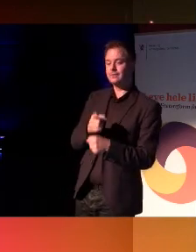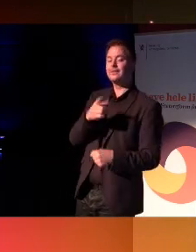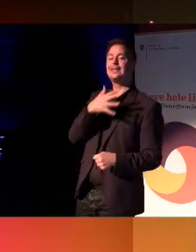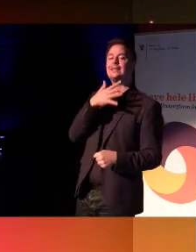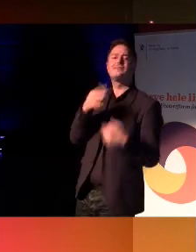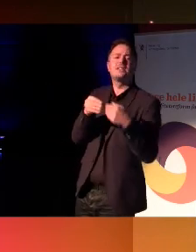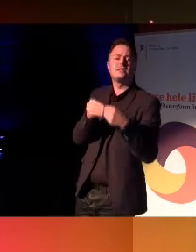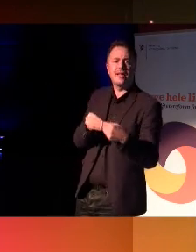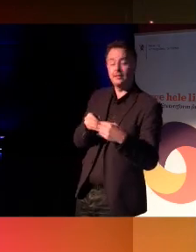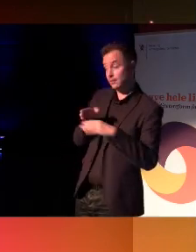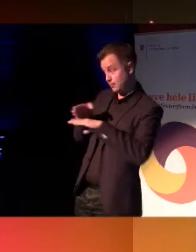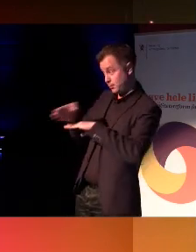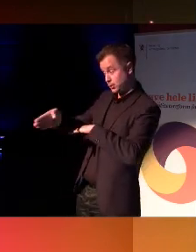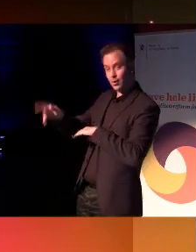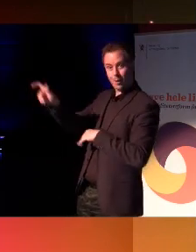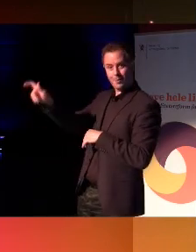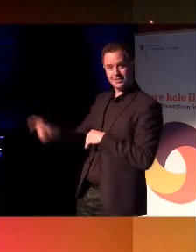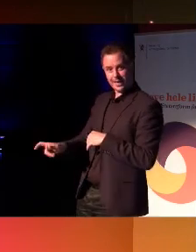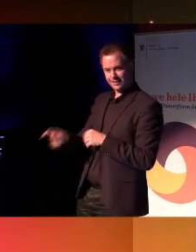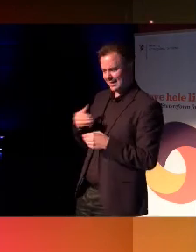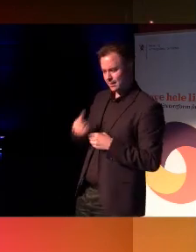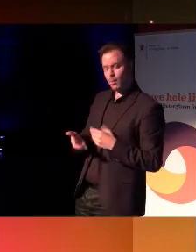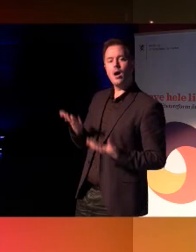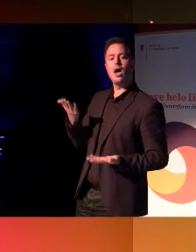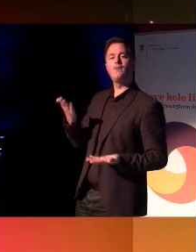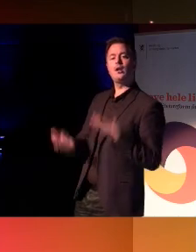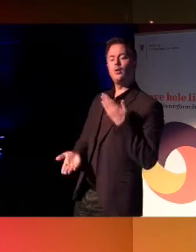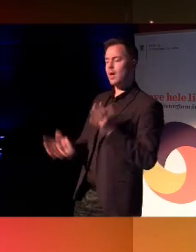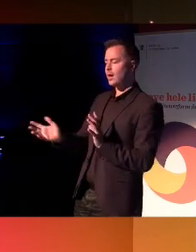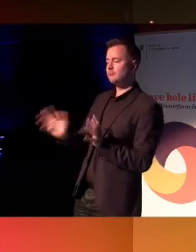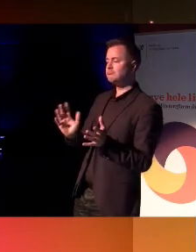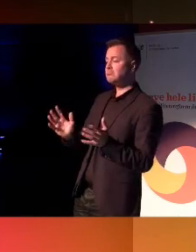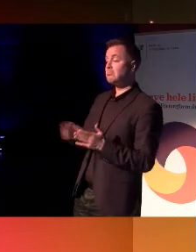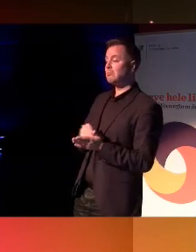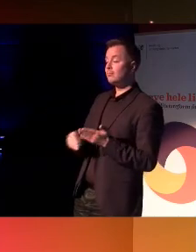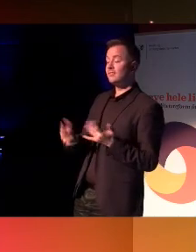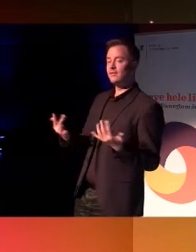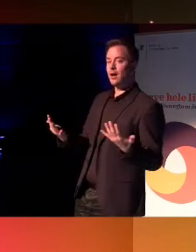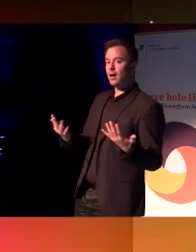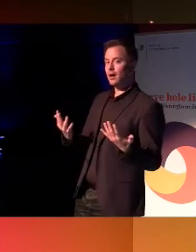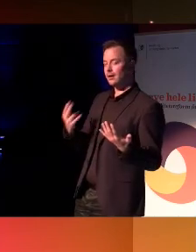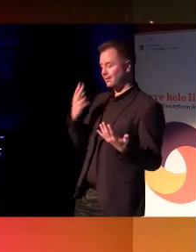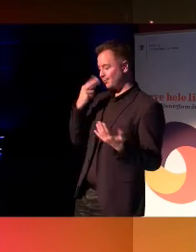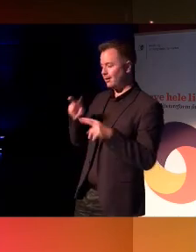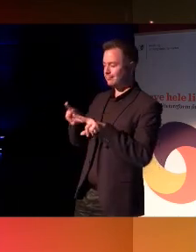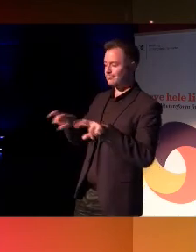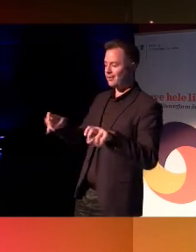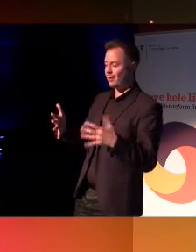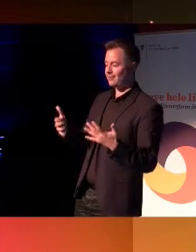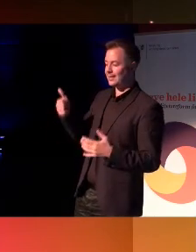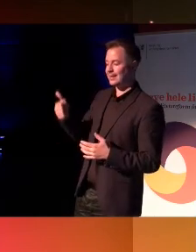hos pasienten, så ble det evaluert. For å finne ut hva er det som er viktig.